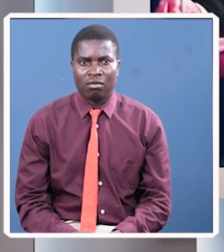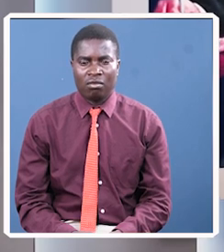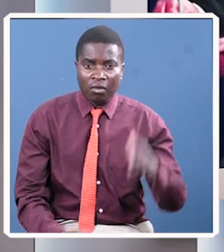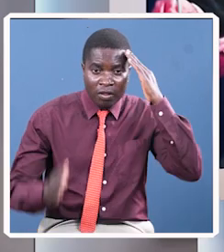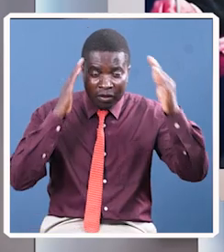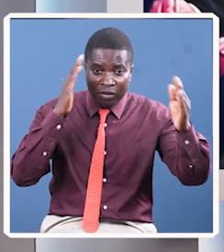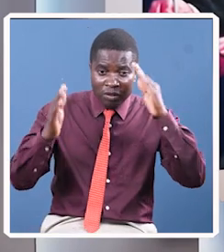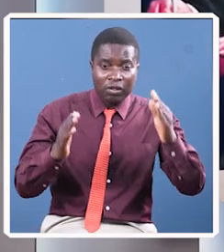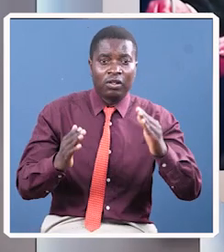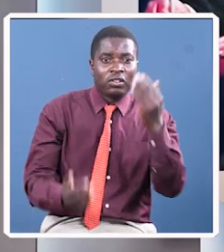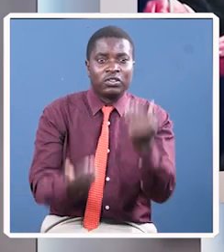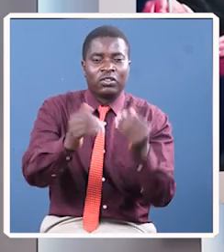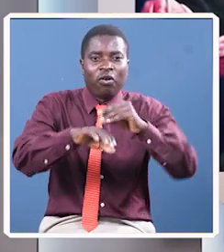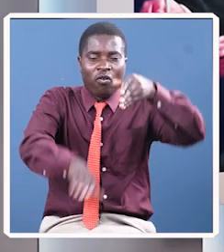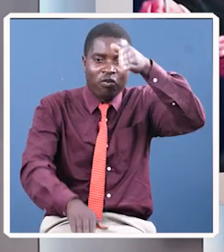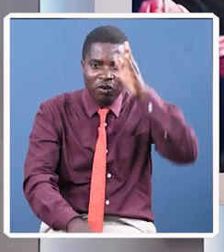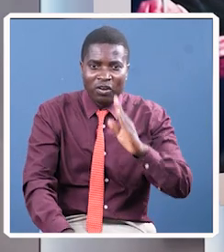Kwa zwai vana vamari tino